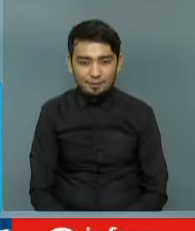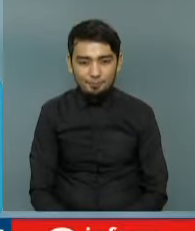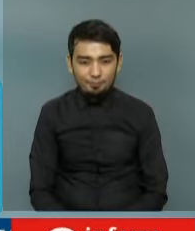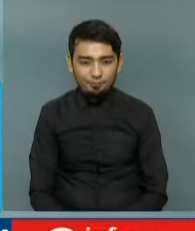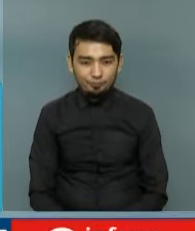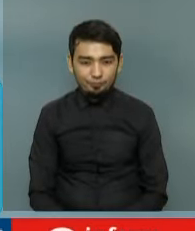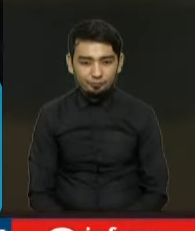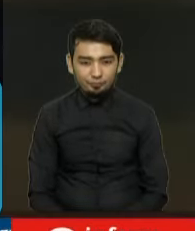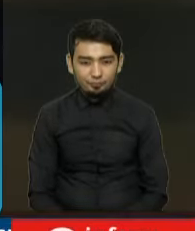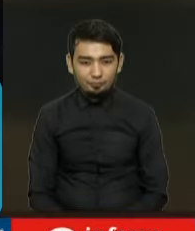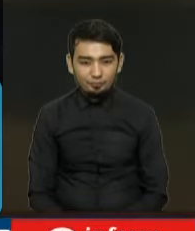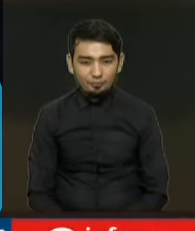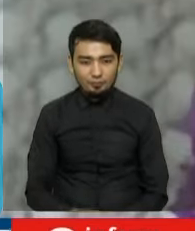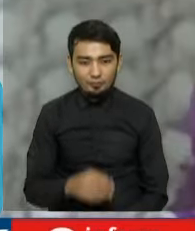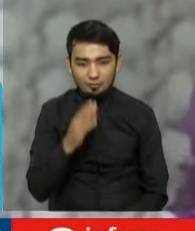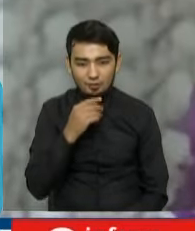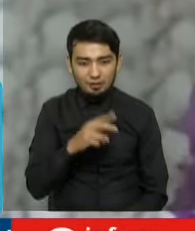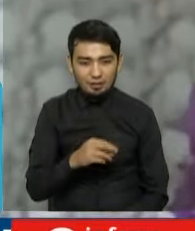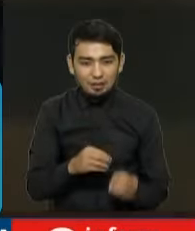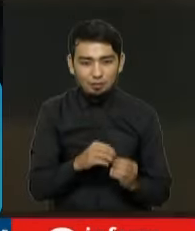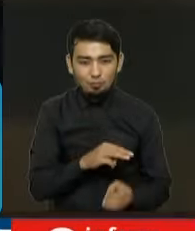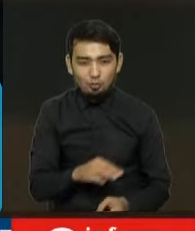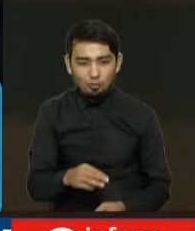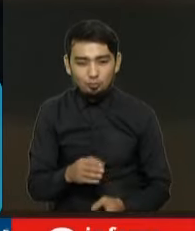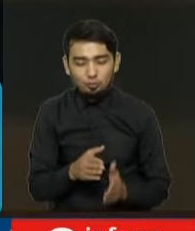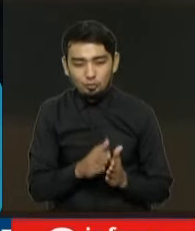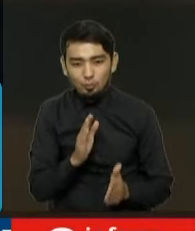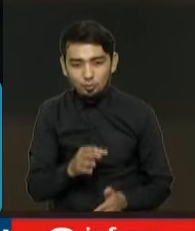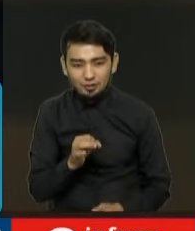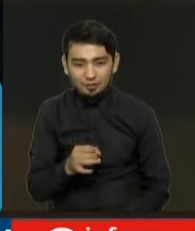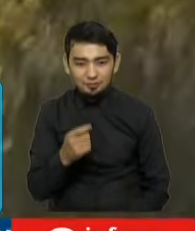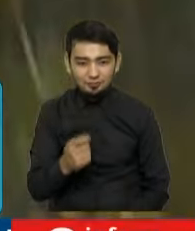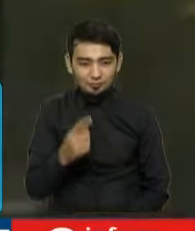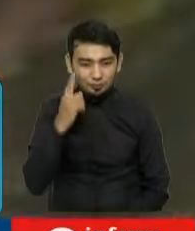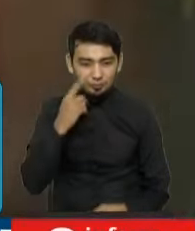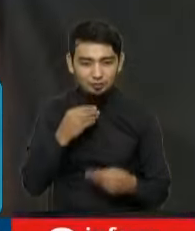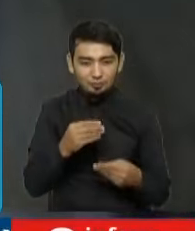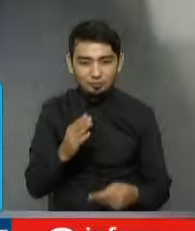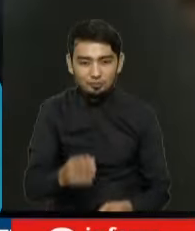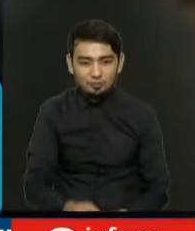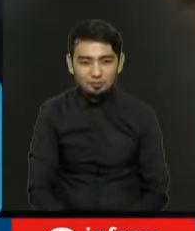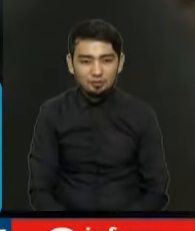сұрамайды. Неге сұрамайды? Бір құлағы жоқ қой. Сәл арзанға береді шығар.